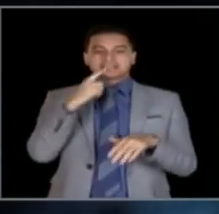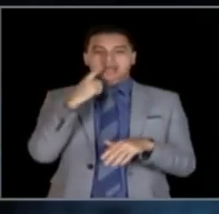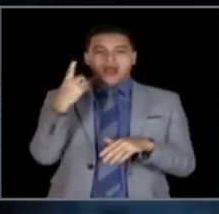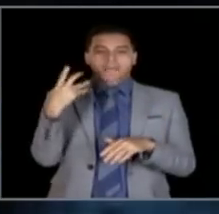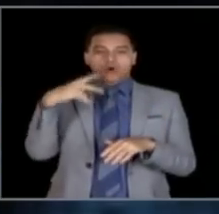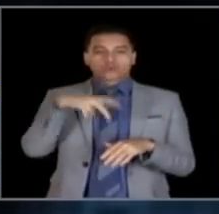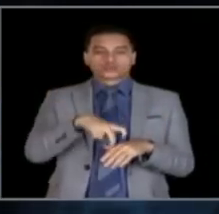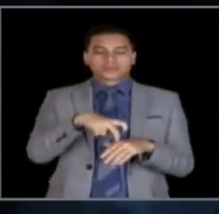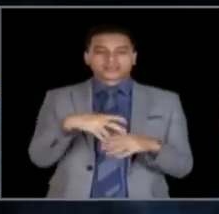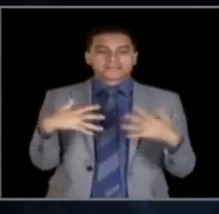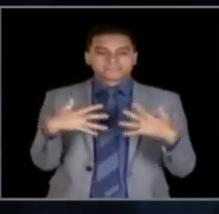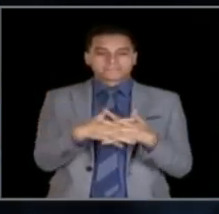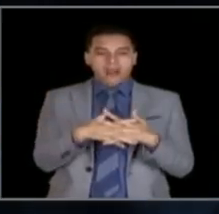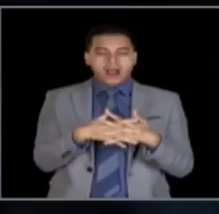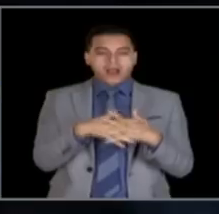هو شاركه في البطولة.